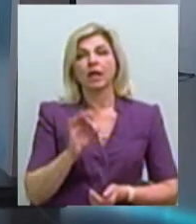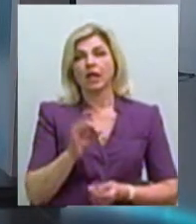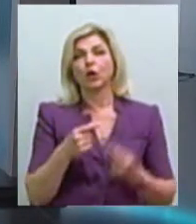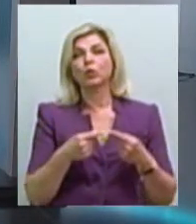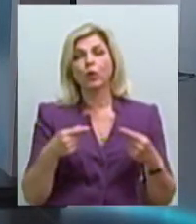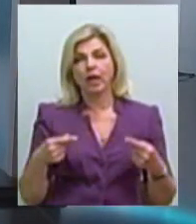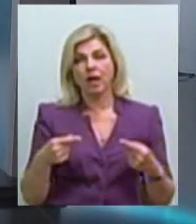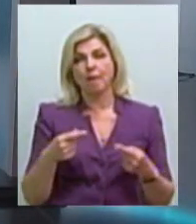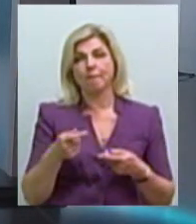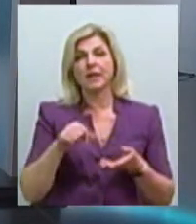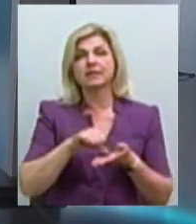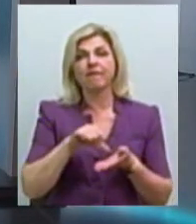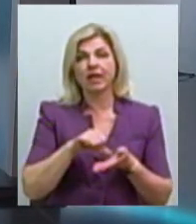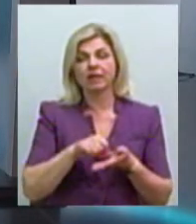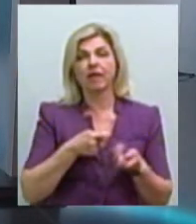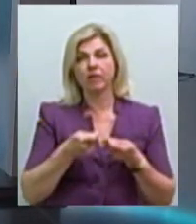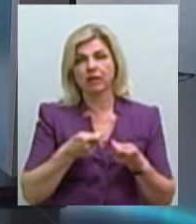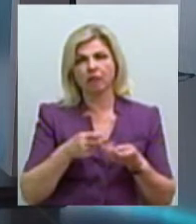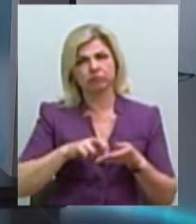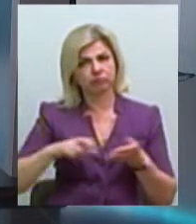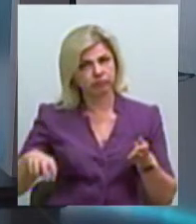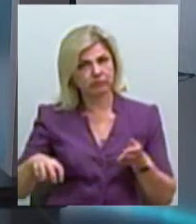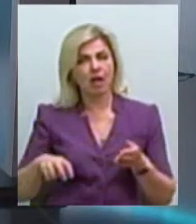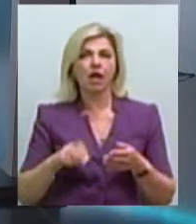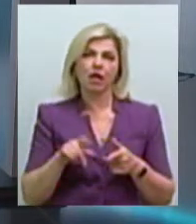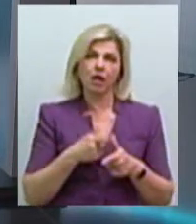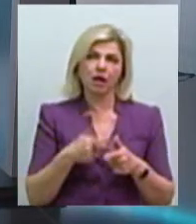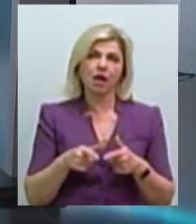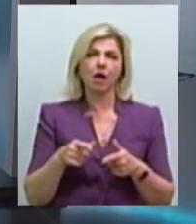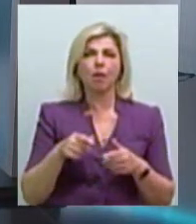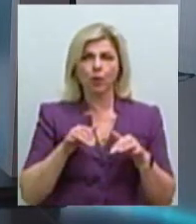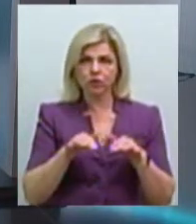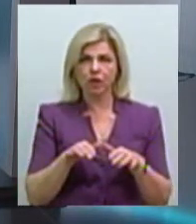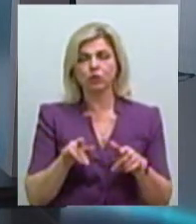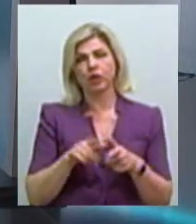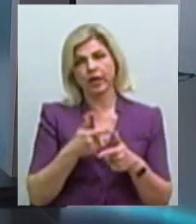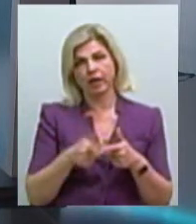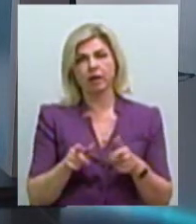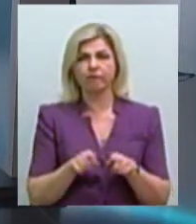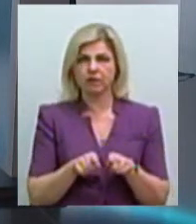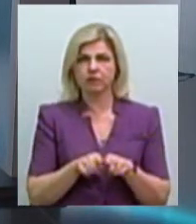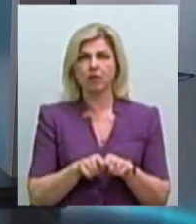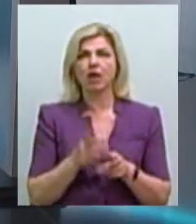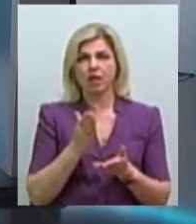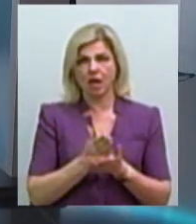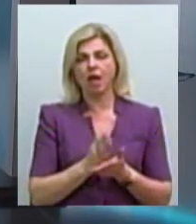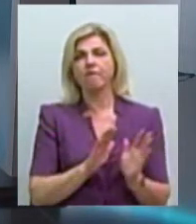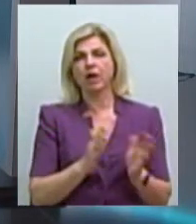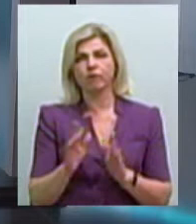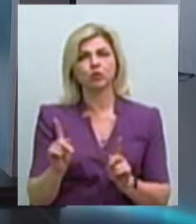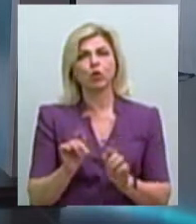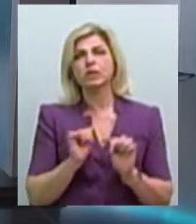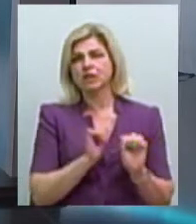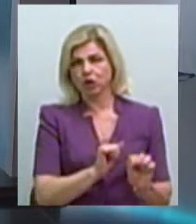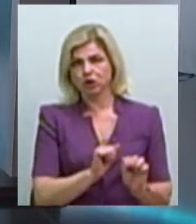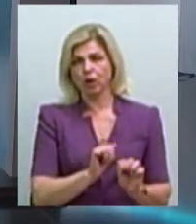чи відсторонені вони від процесу, чи все ж таки є випадки, що захищають чиїсь